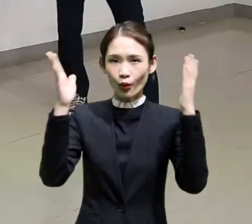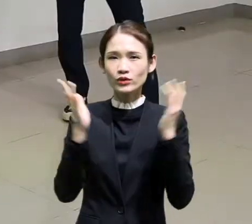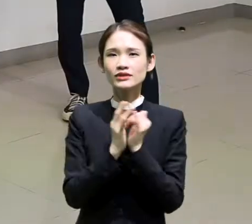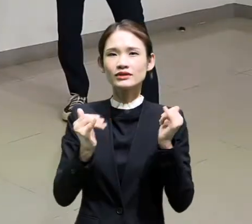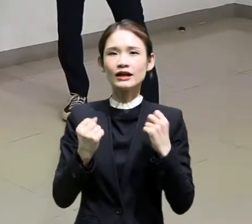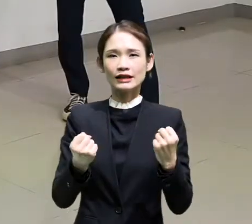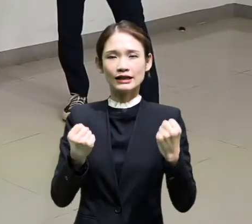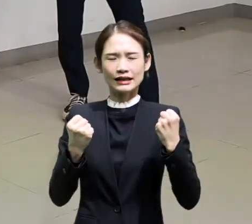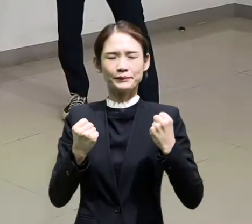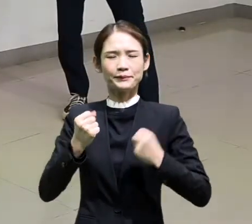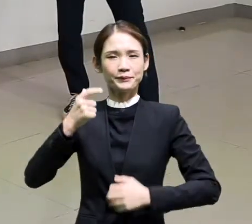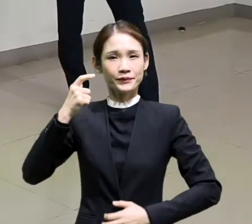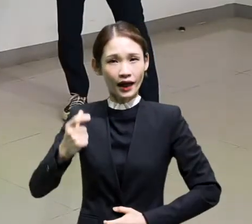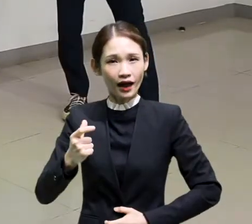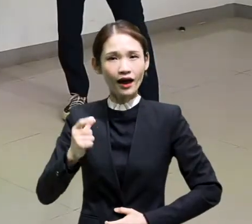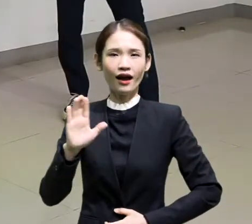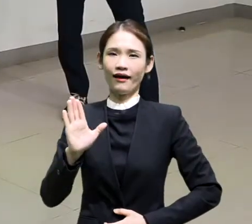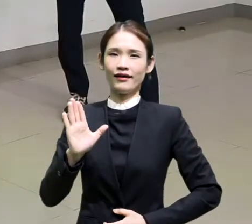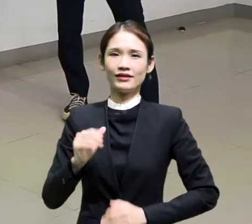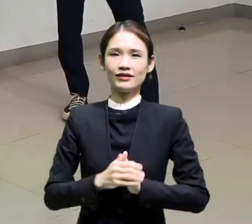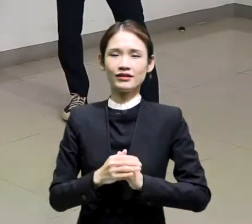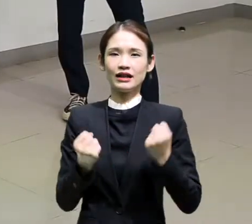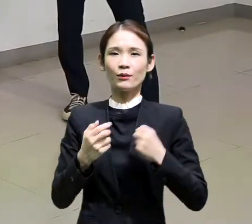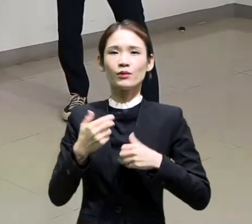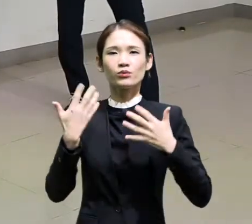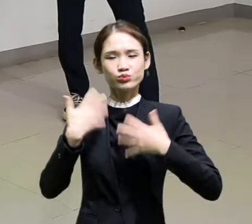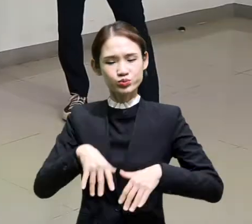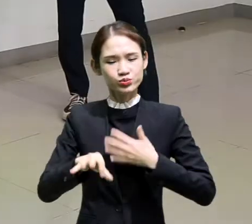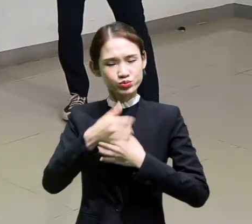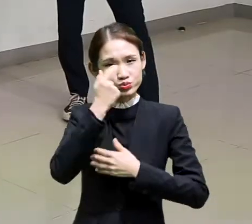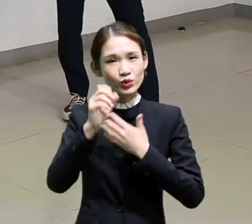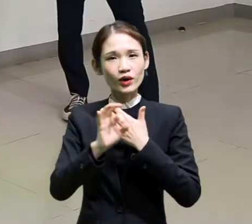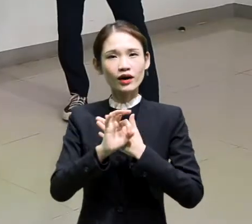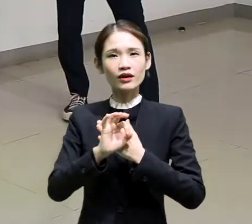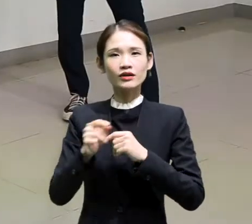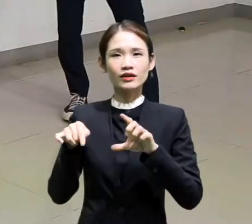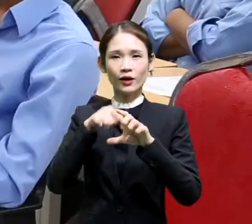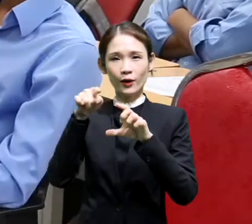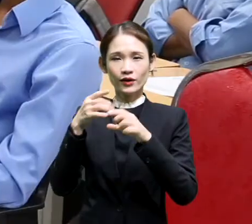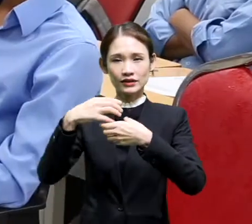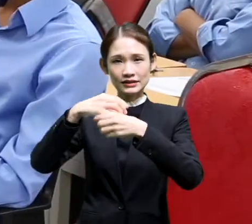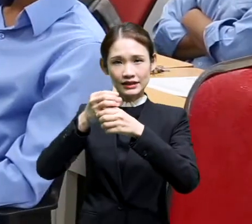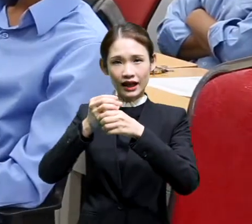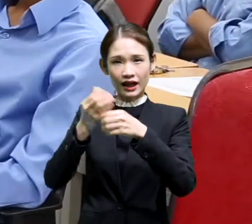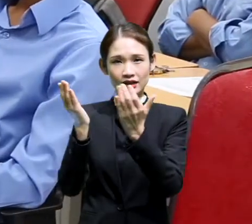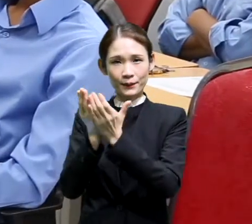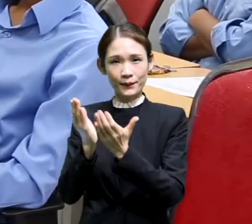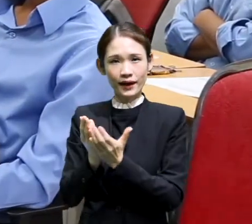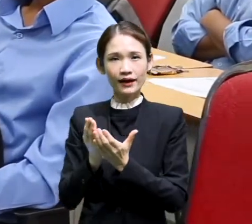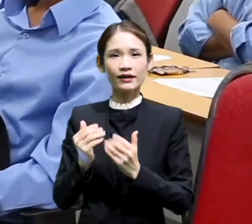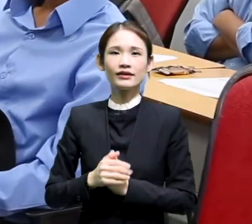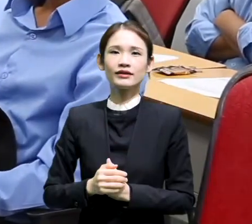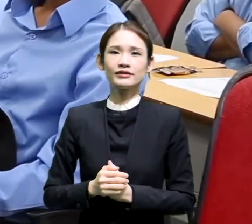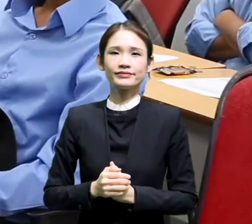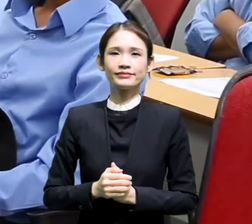온 사람이 팔심이 센 건 아니에요. 힘이 없으면 여기 있는 사이즈에 맞는